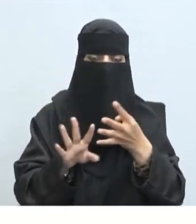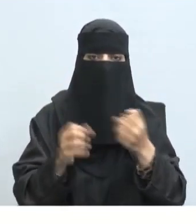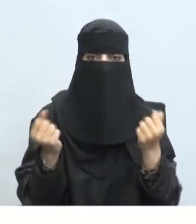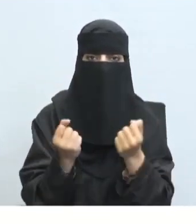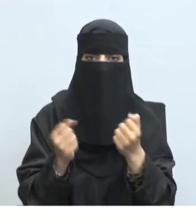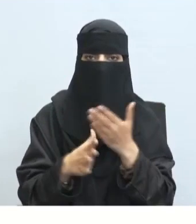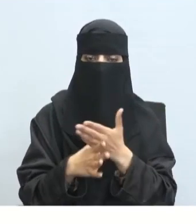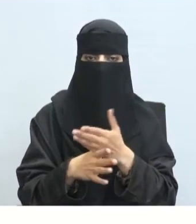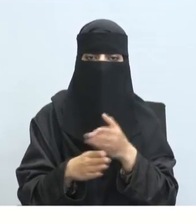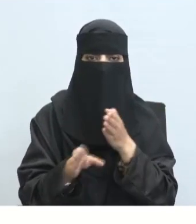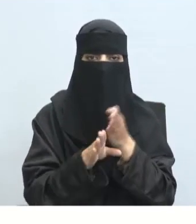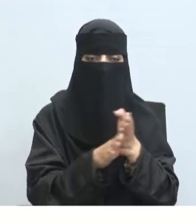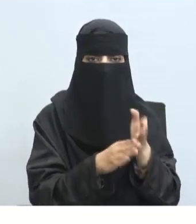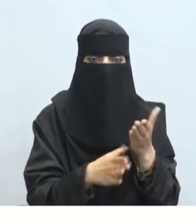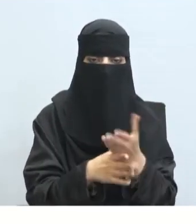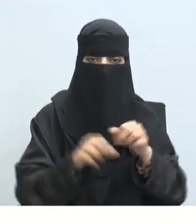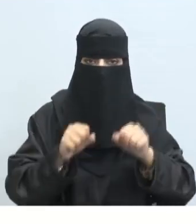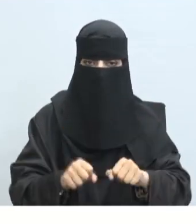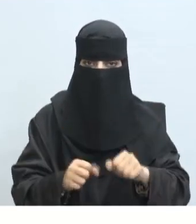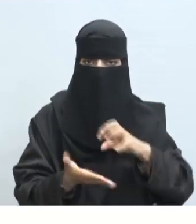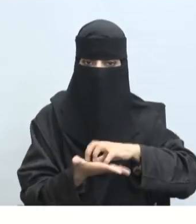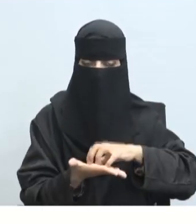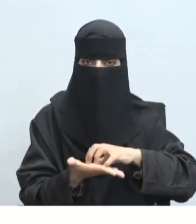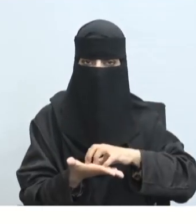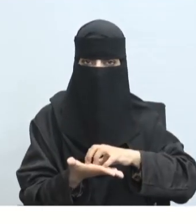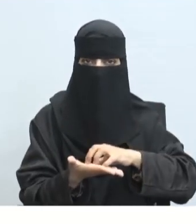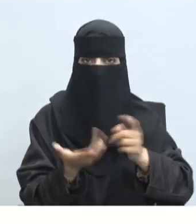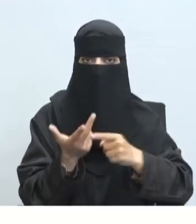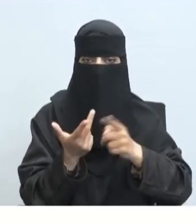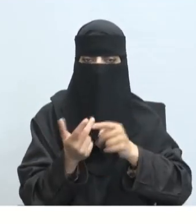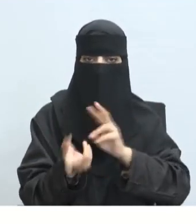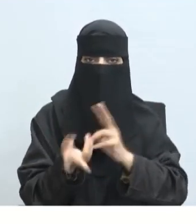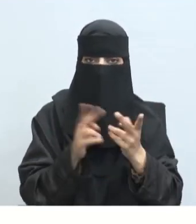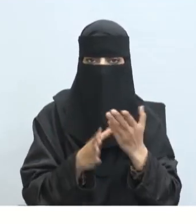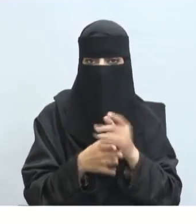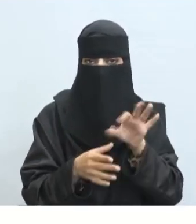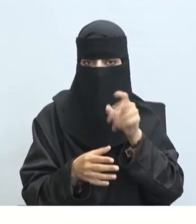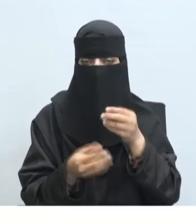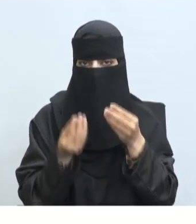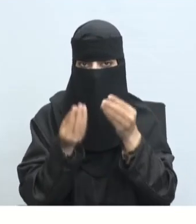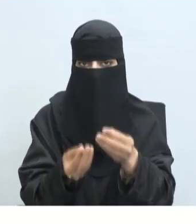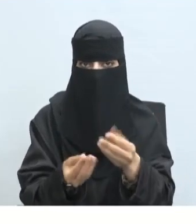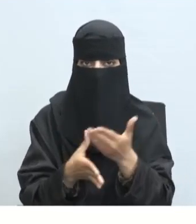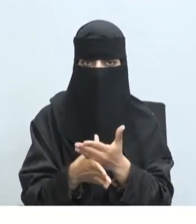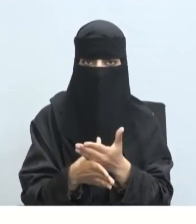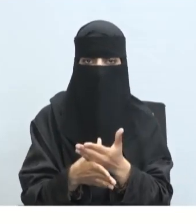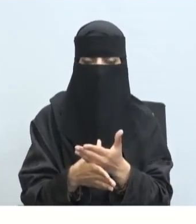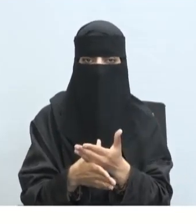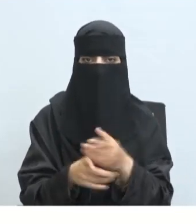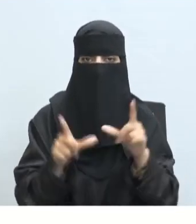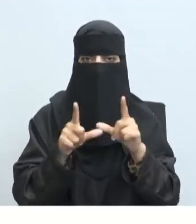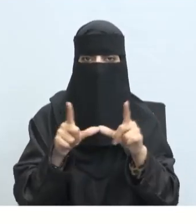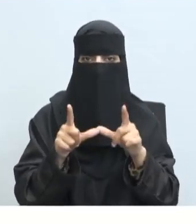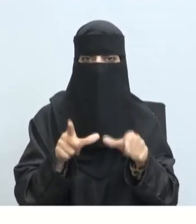وانشطه المشاركين اداره المكان والعقار واداره طلبات التغيير ايضا قد تقدم اللجنه